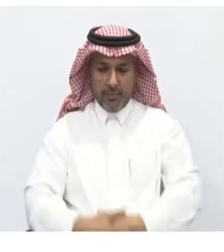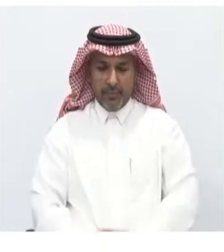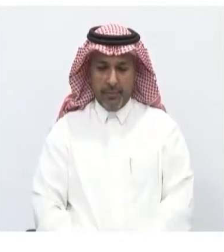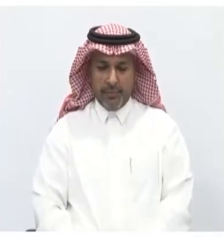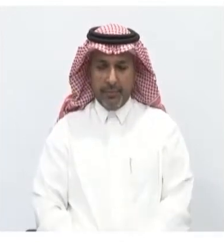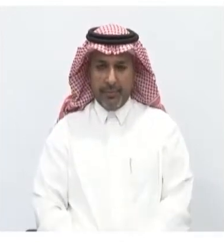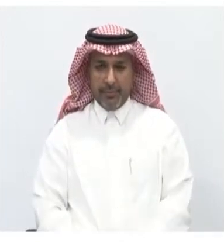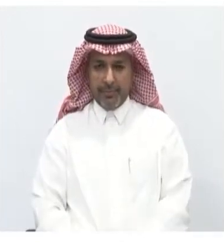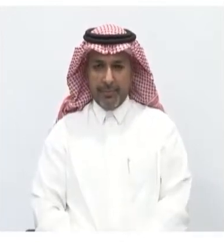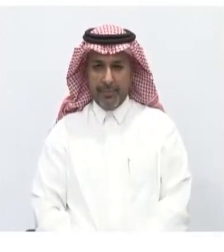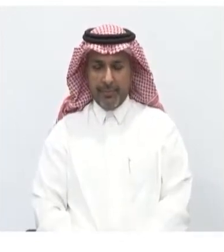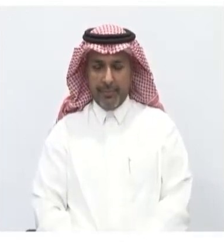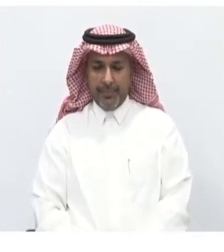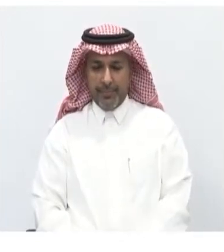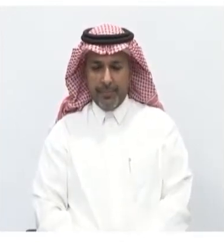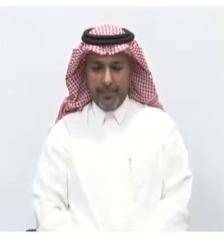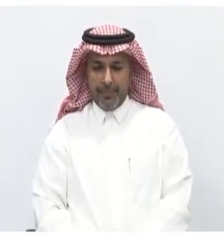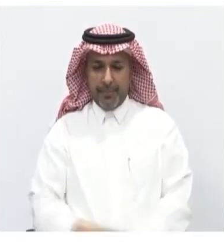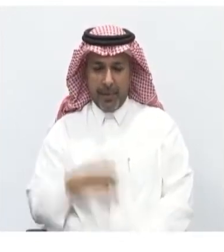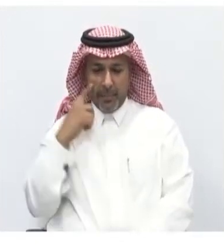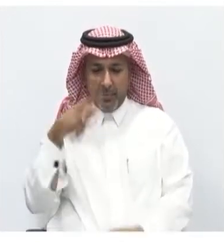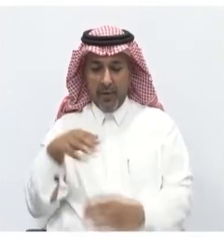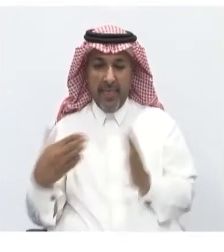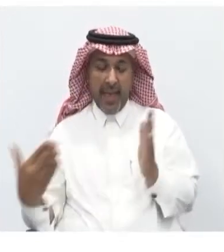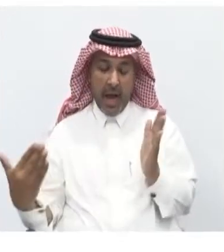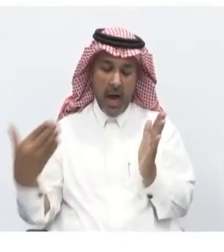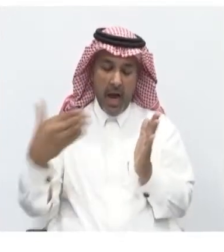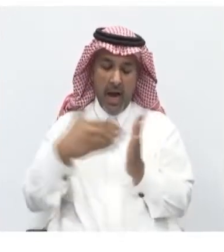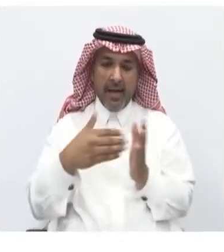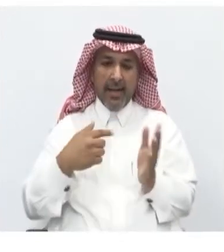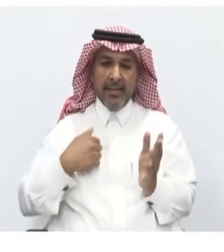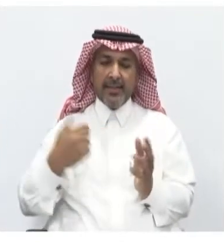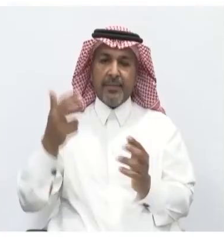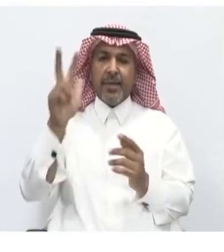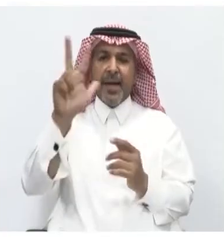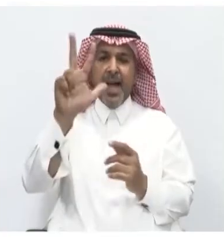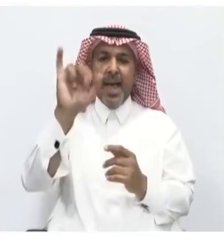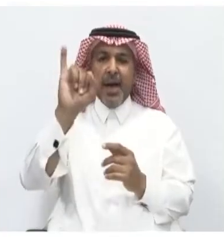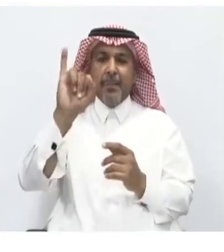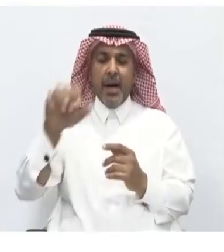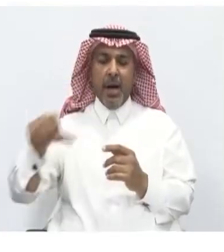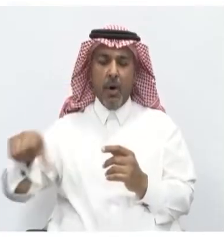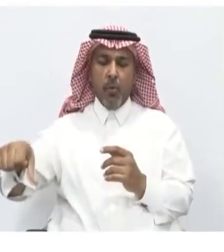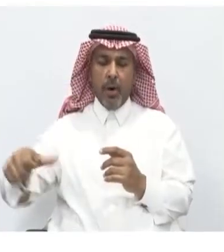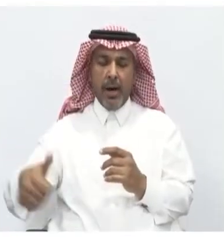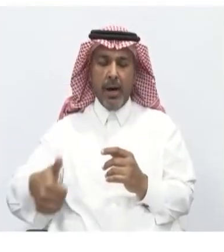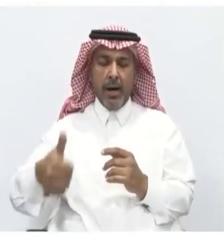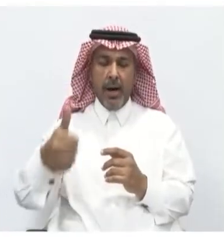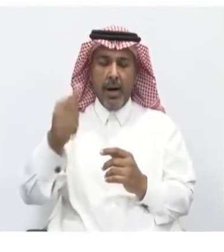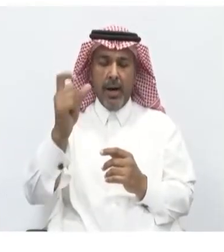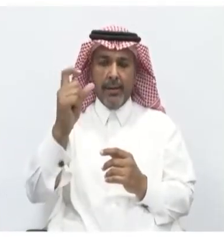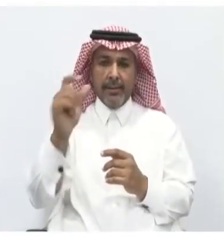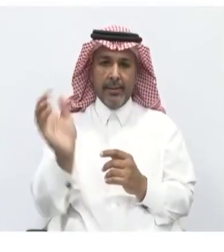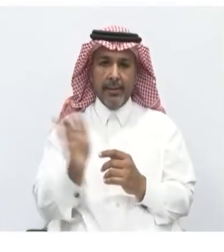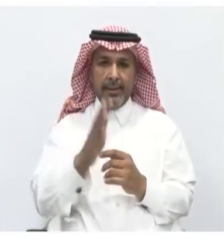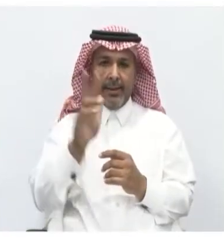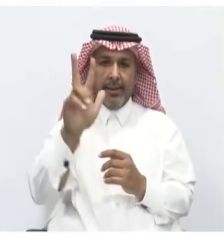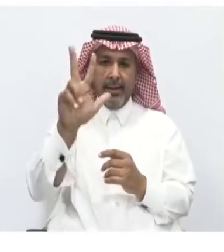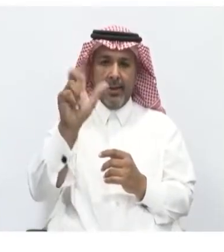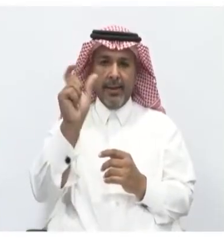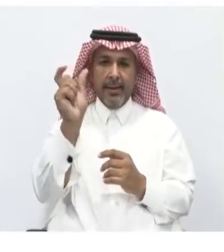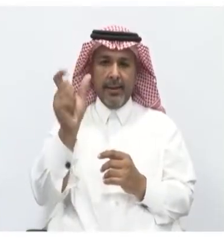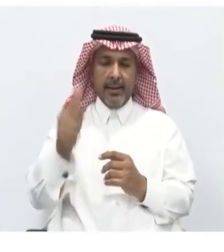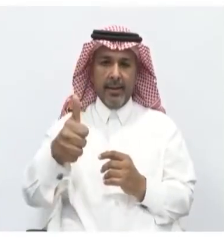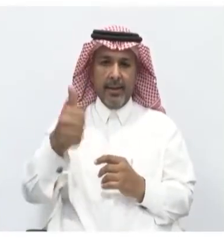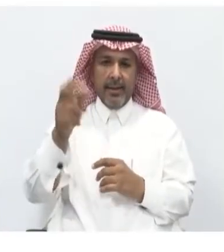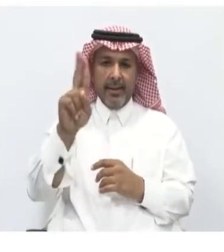الناتجه هي التي ينتهي بها التفاعل احسنتم مفرداتنا الجديده الحسابات